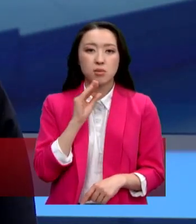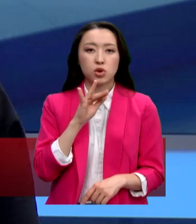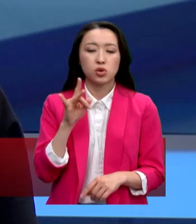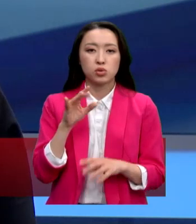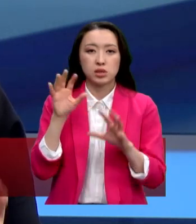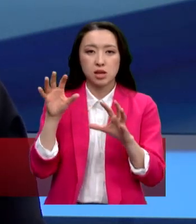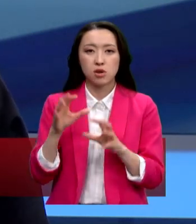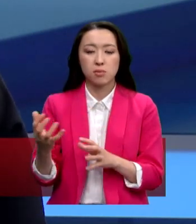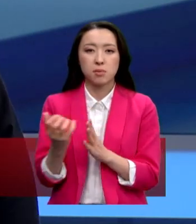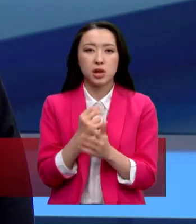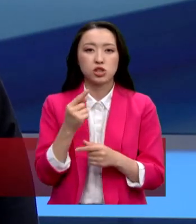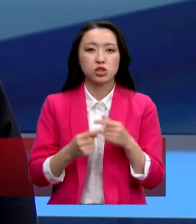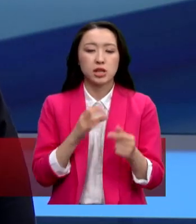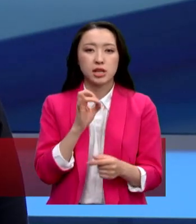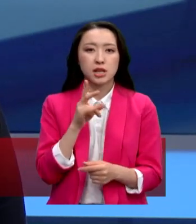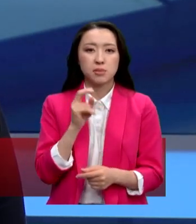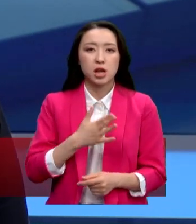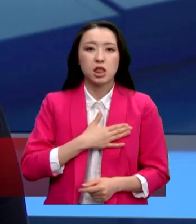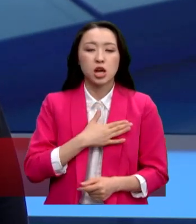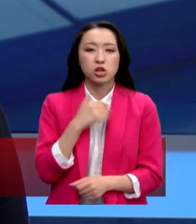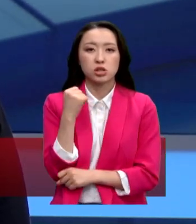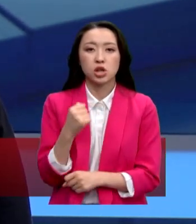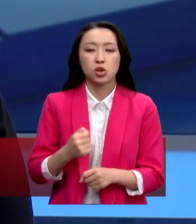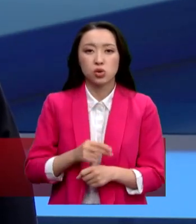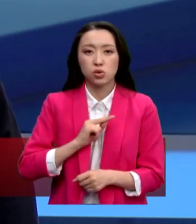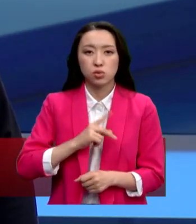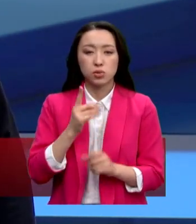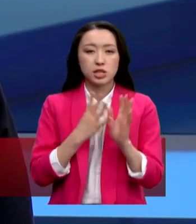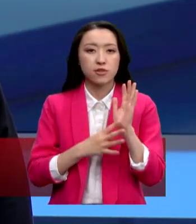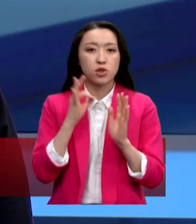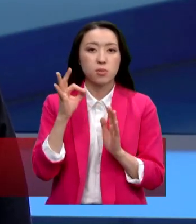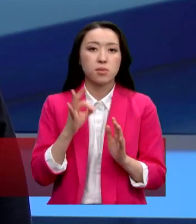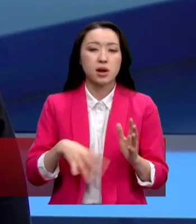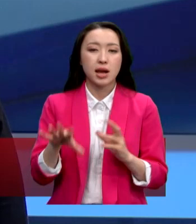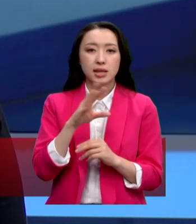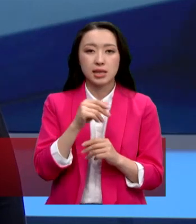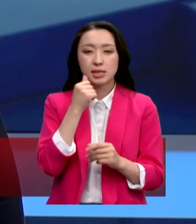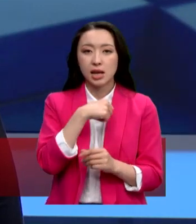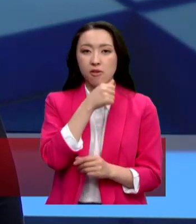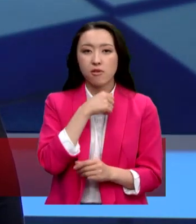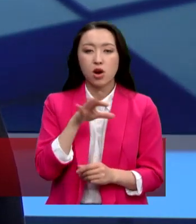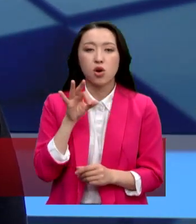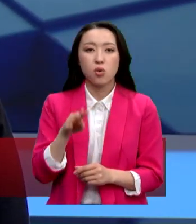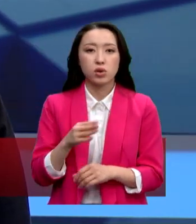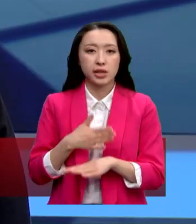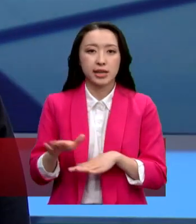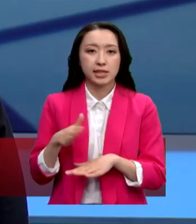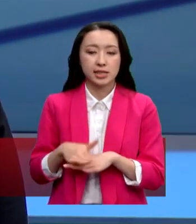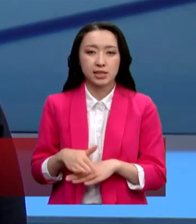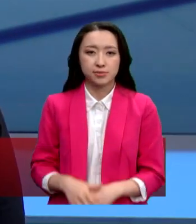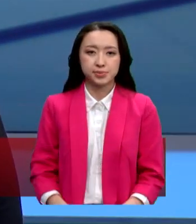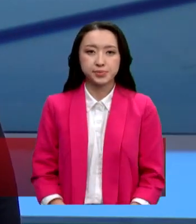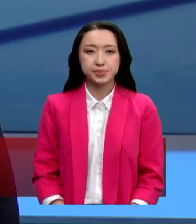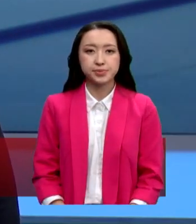законно через ЕНБЕК наших сотрудников, потому что 90%, как вы понимаете, они скрываются от именно кредитов. А